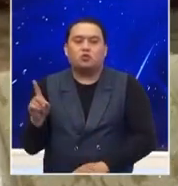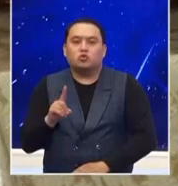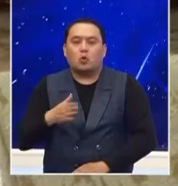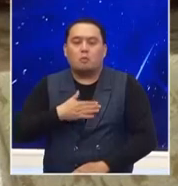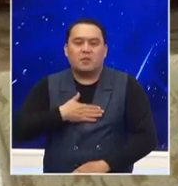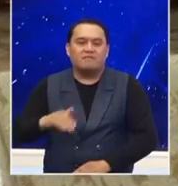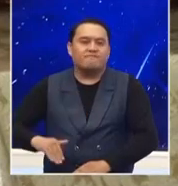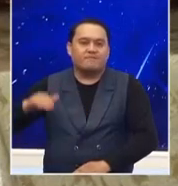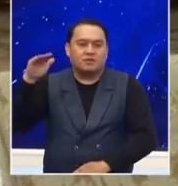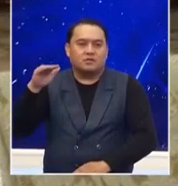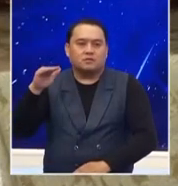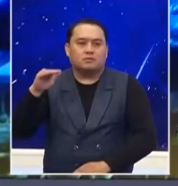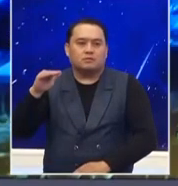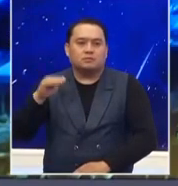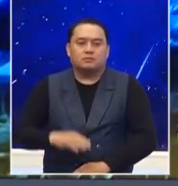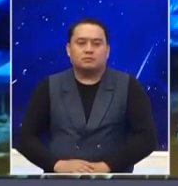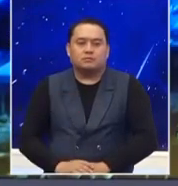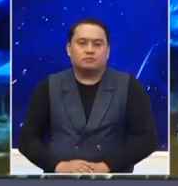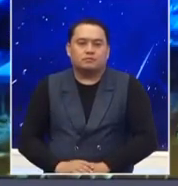мы вырастим.